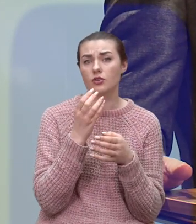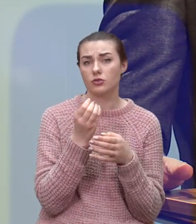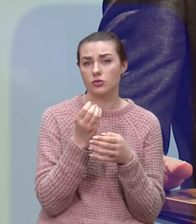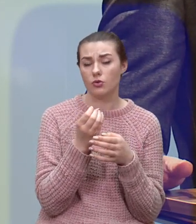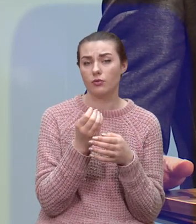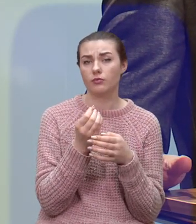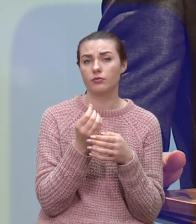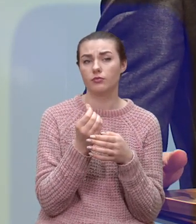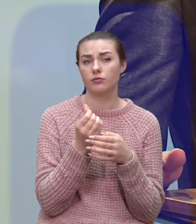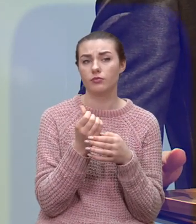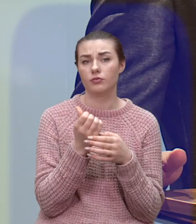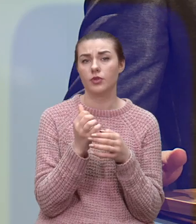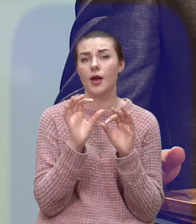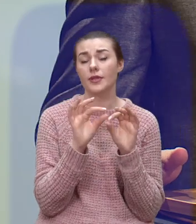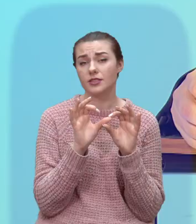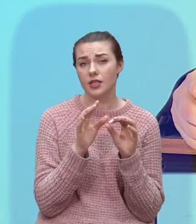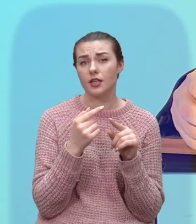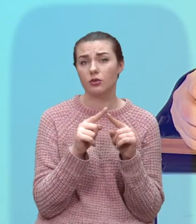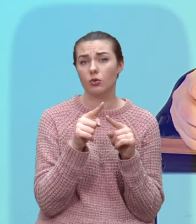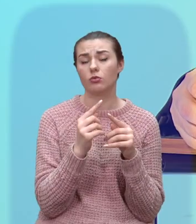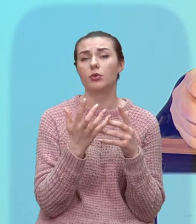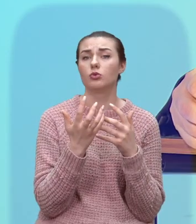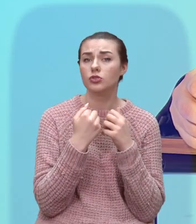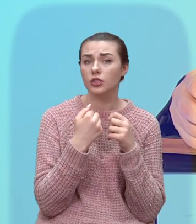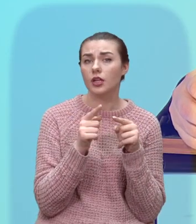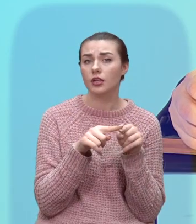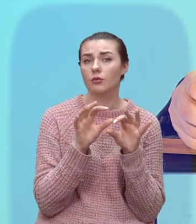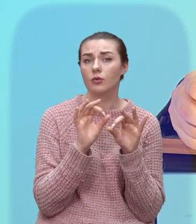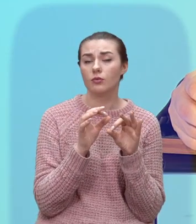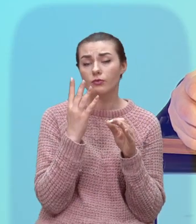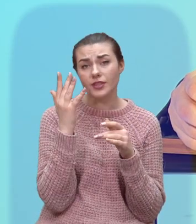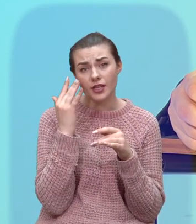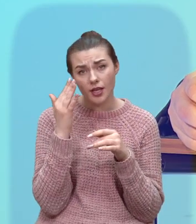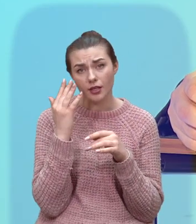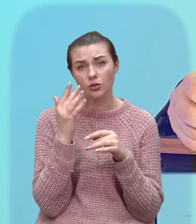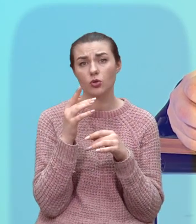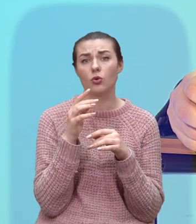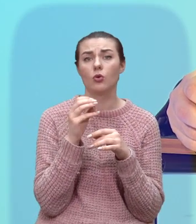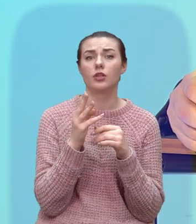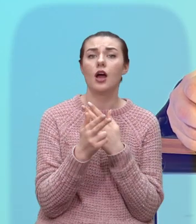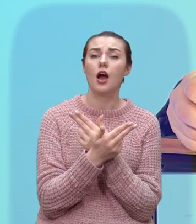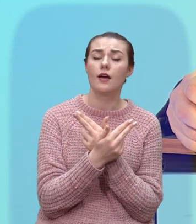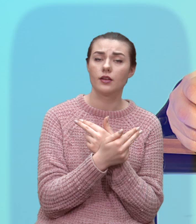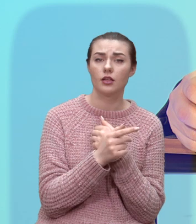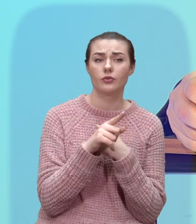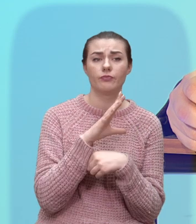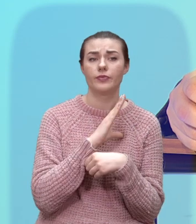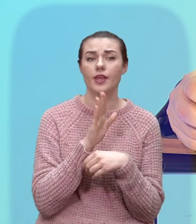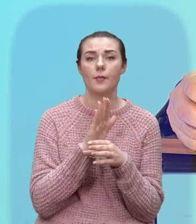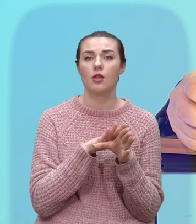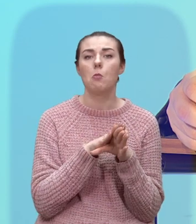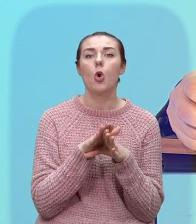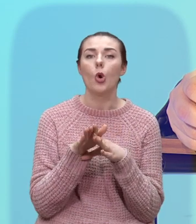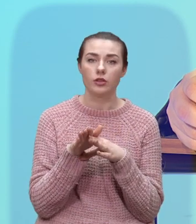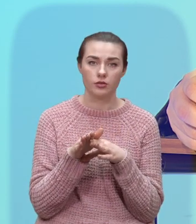еще по-видимому объяснение которое он получил этому видению от ангела она не